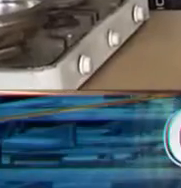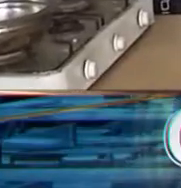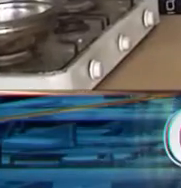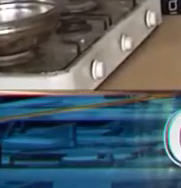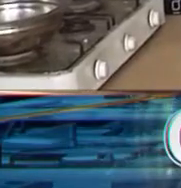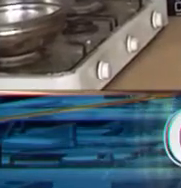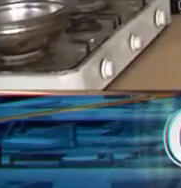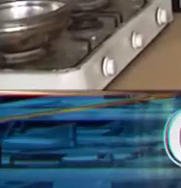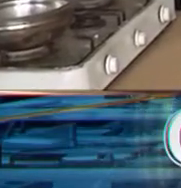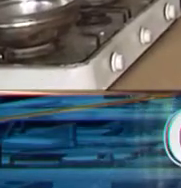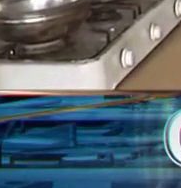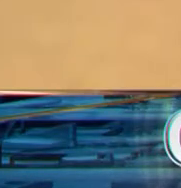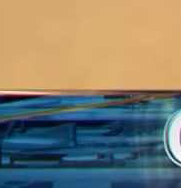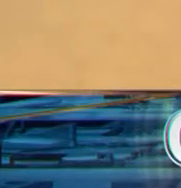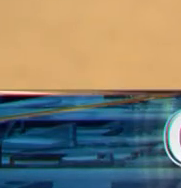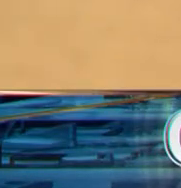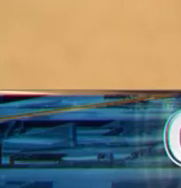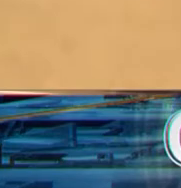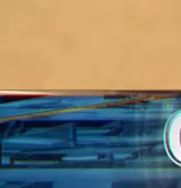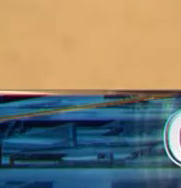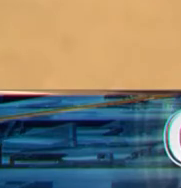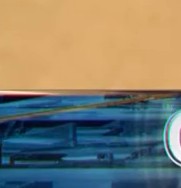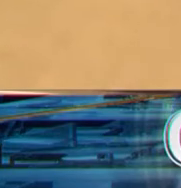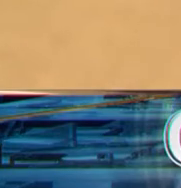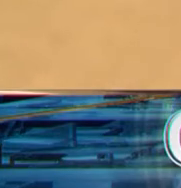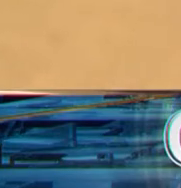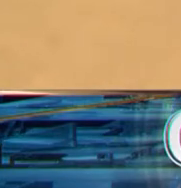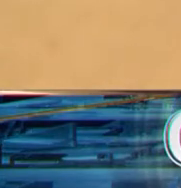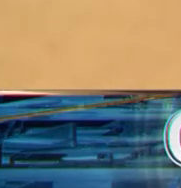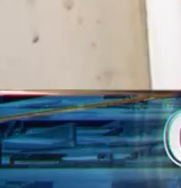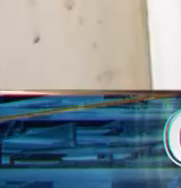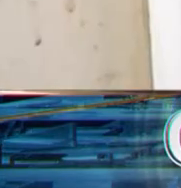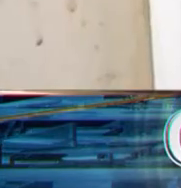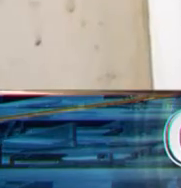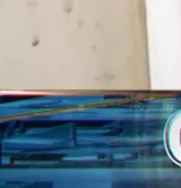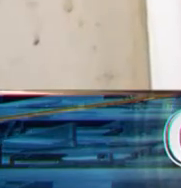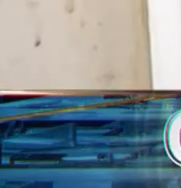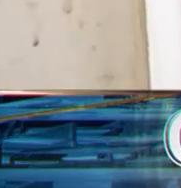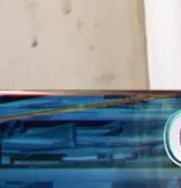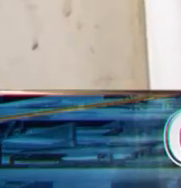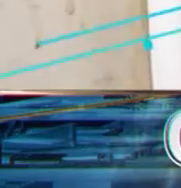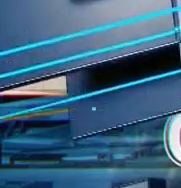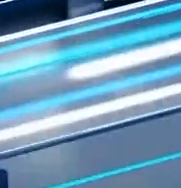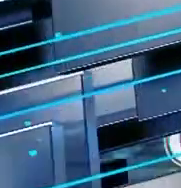Предупрежден, вооружен. Пожарные Илиевского района проверяют наличие газовых баллонов в многоэтажных домах.